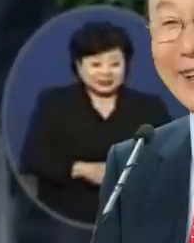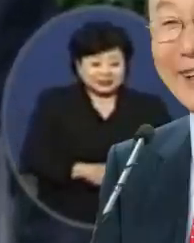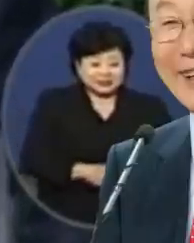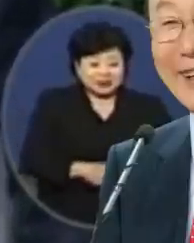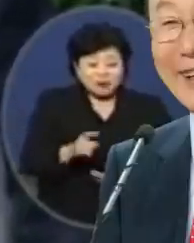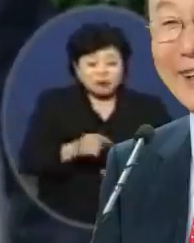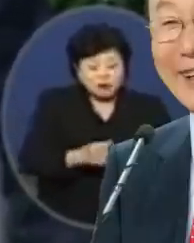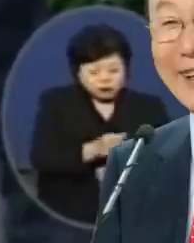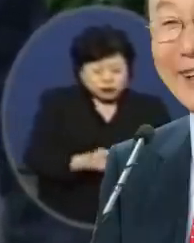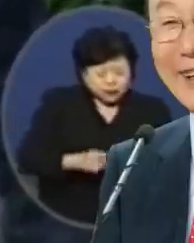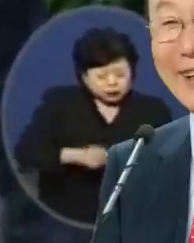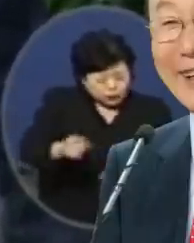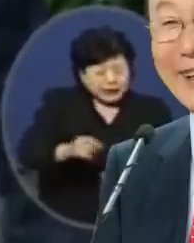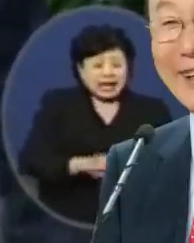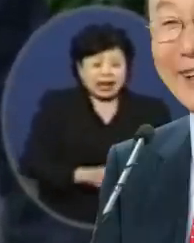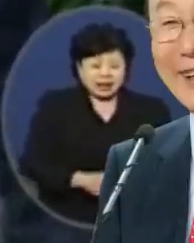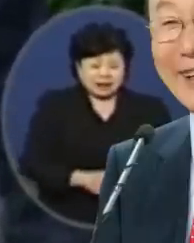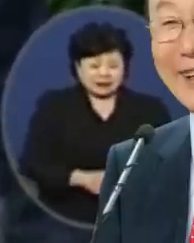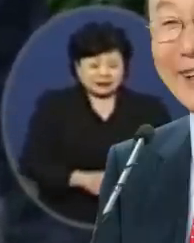뭘 그렇게 메었다가 풀었다 합니까?